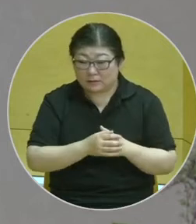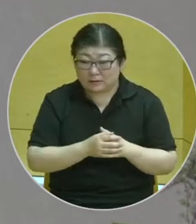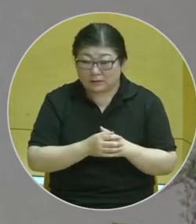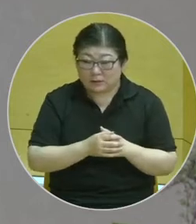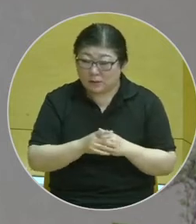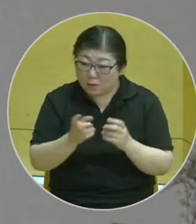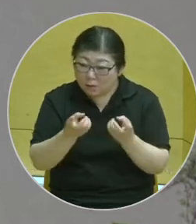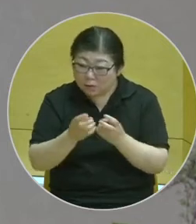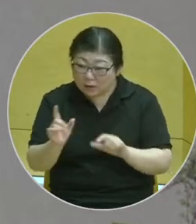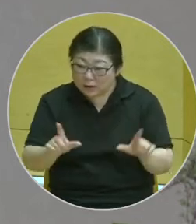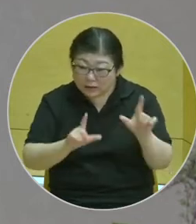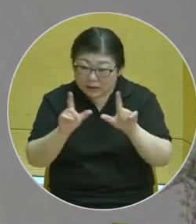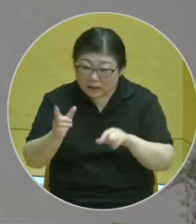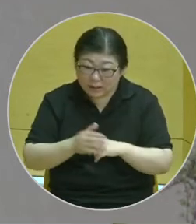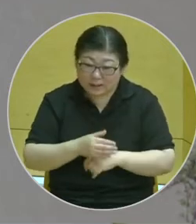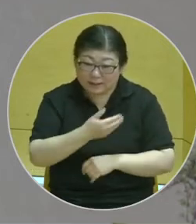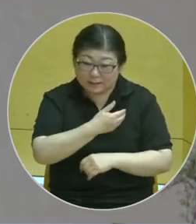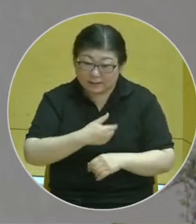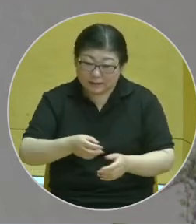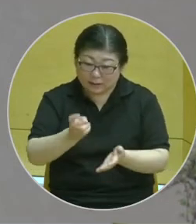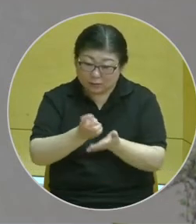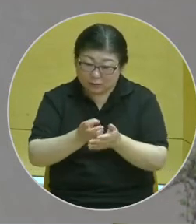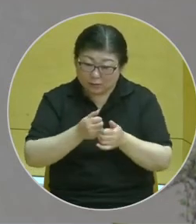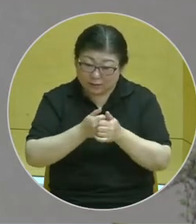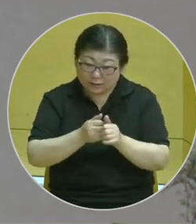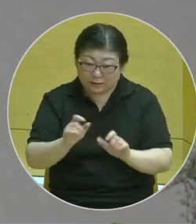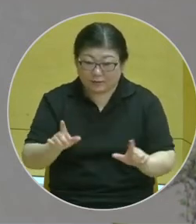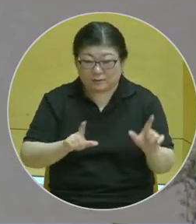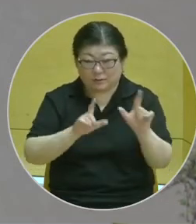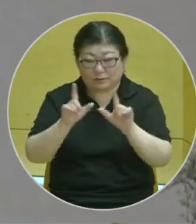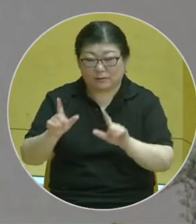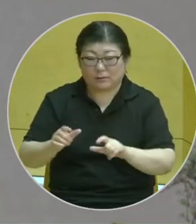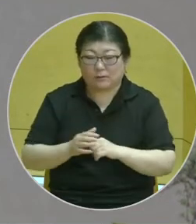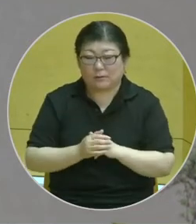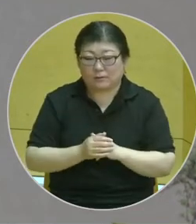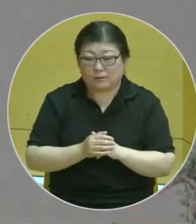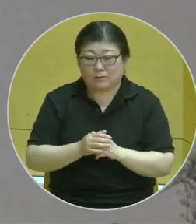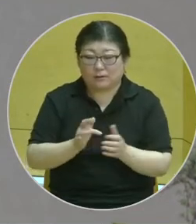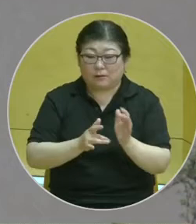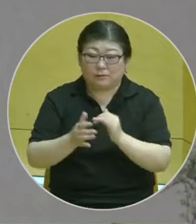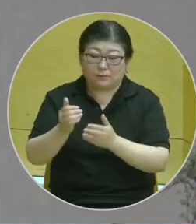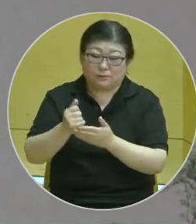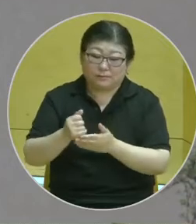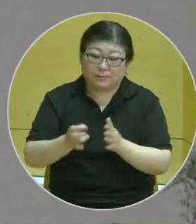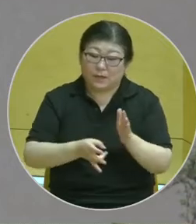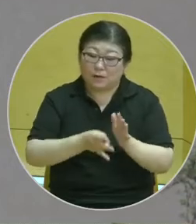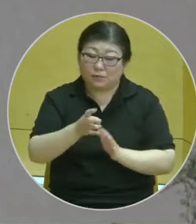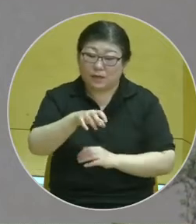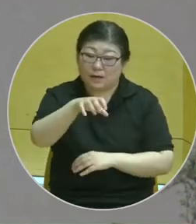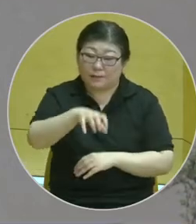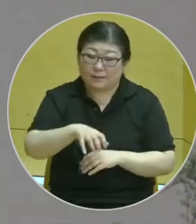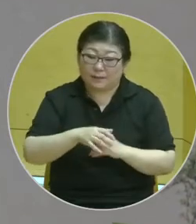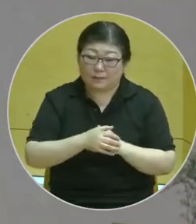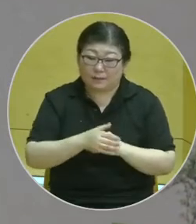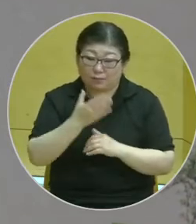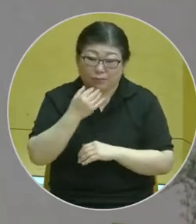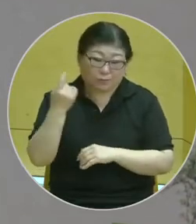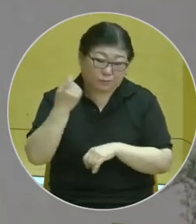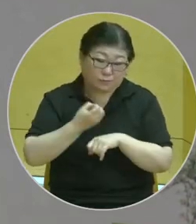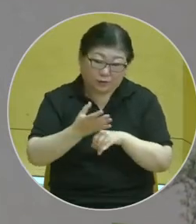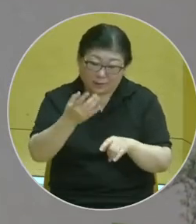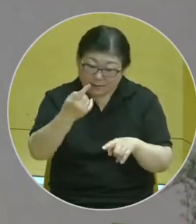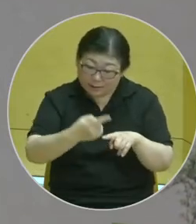어떻게 살았는가 제자의 도리를 따라 살았습니다 예수님께서 예루살렘에서 복음을 전 하시다가